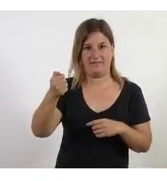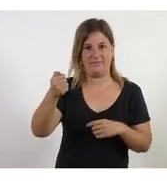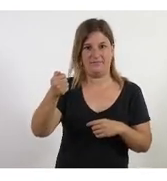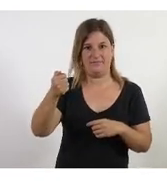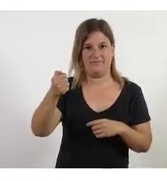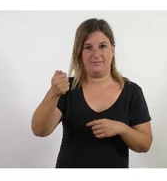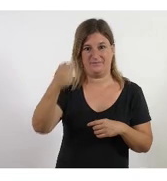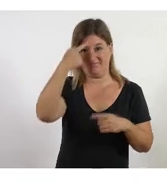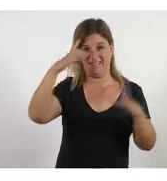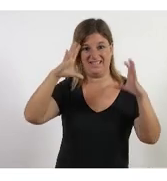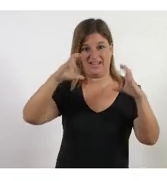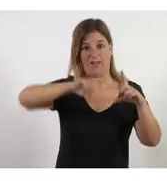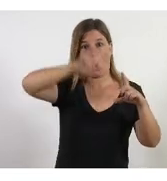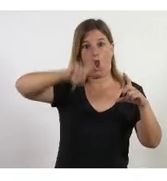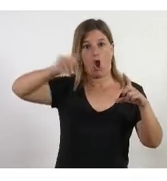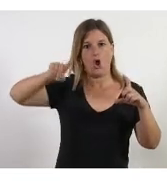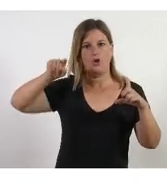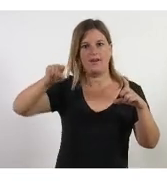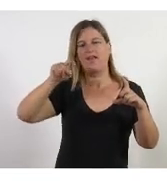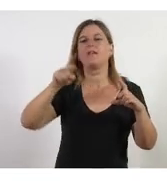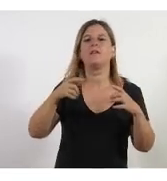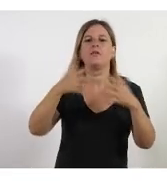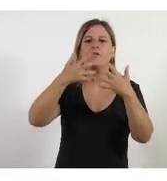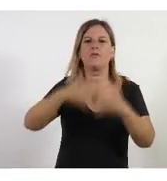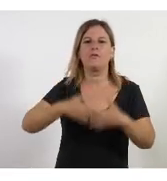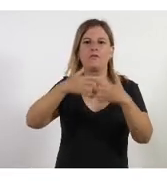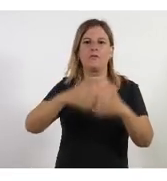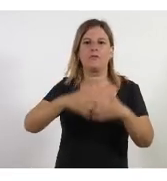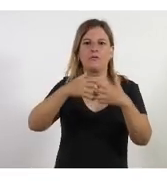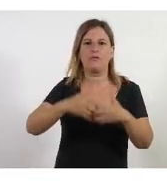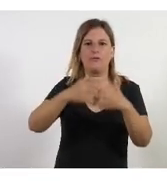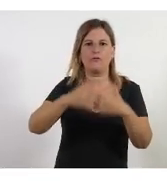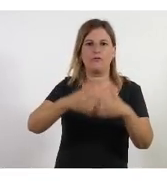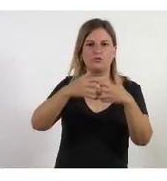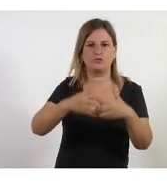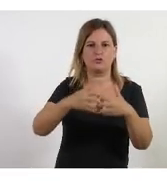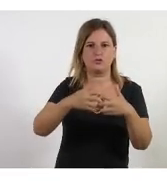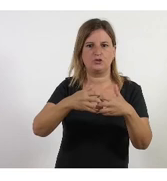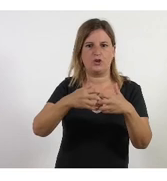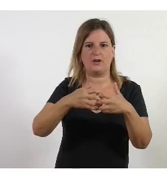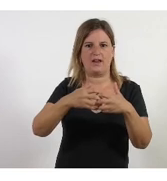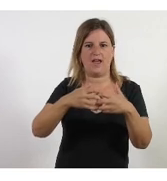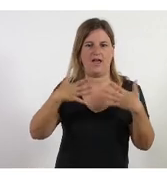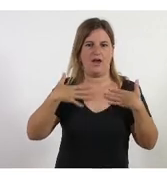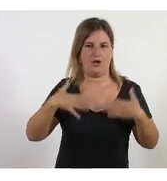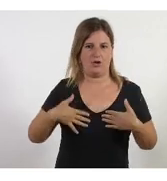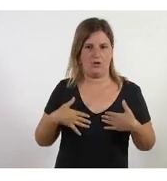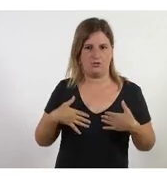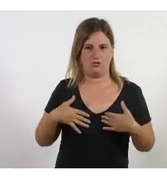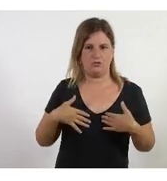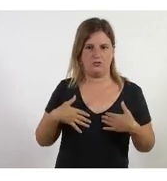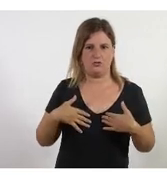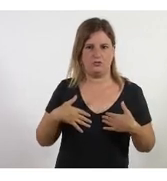la que fan servir o la que funcionen els ioguis, per dir-ho d'alguna manera. És on nosaltres